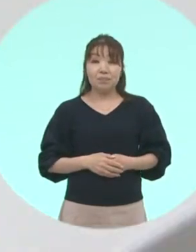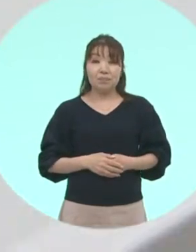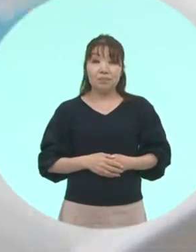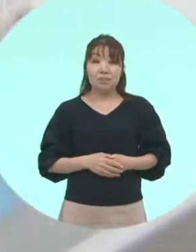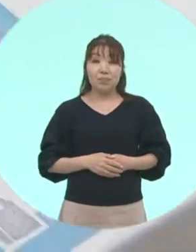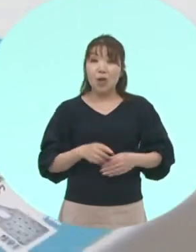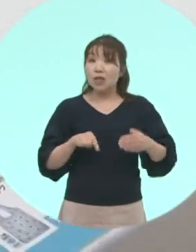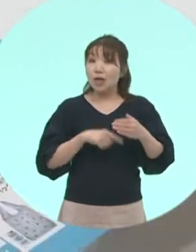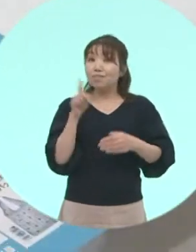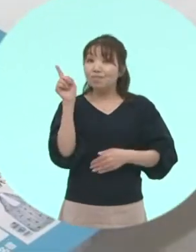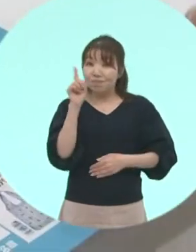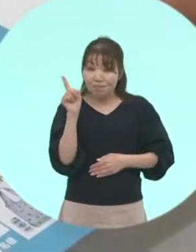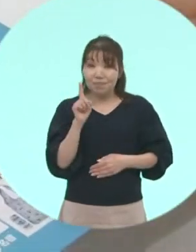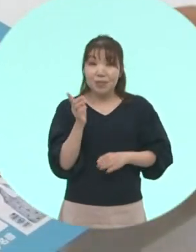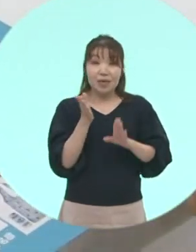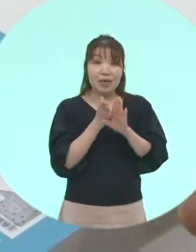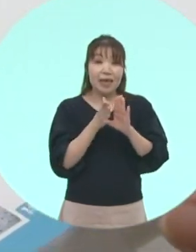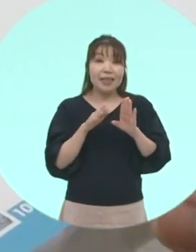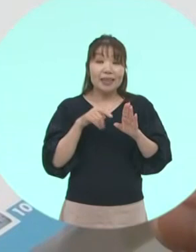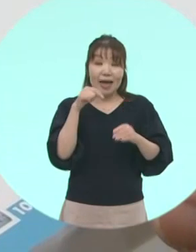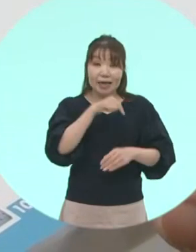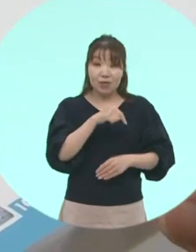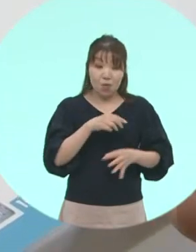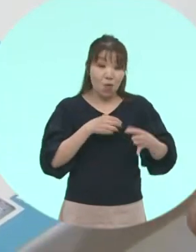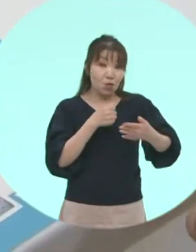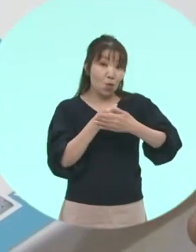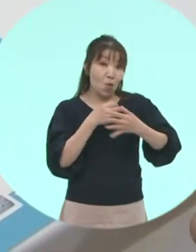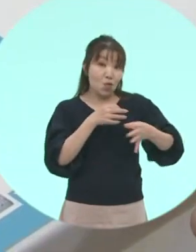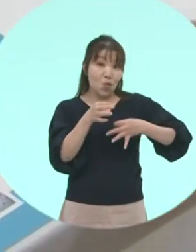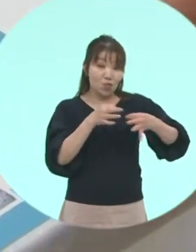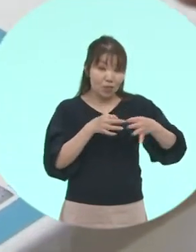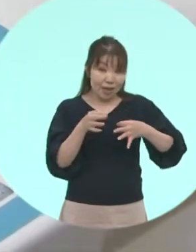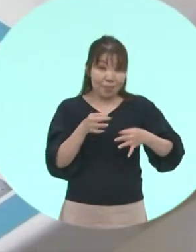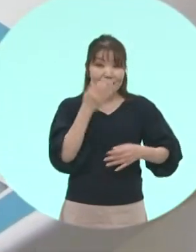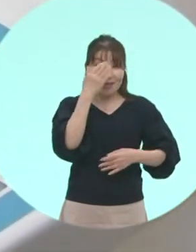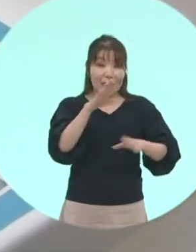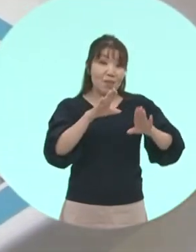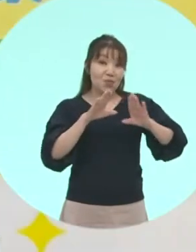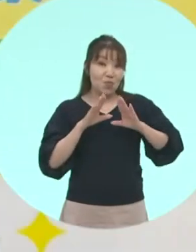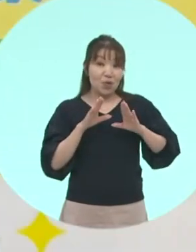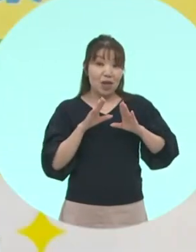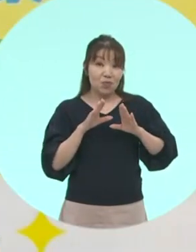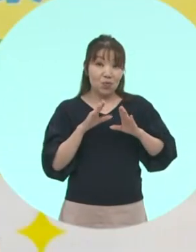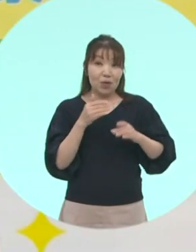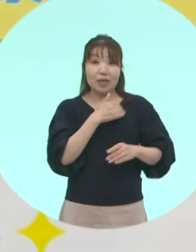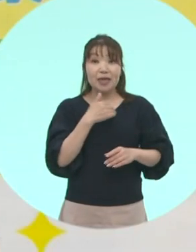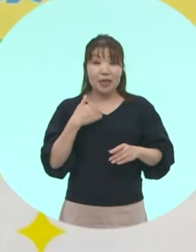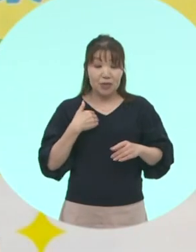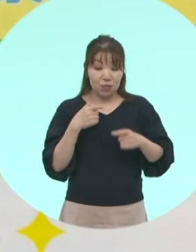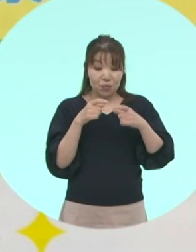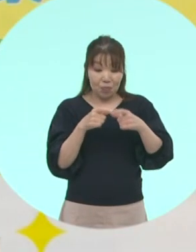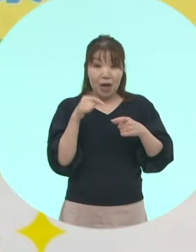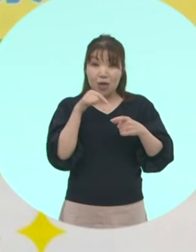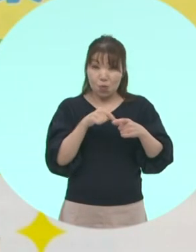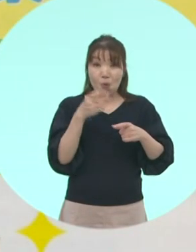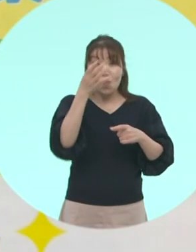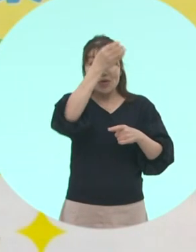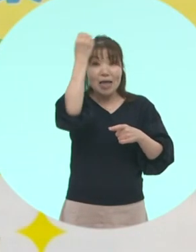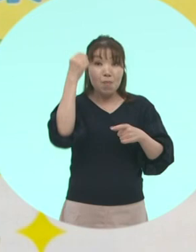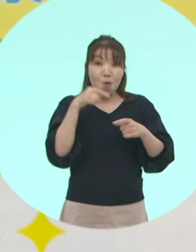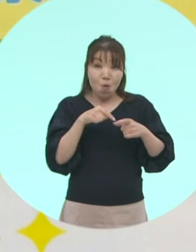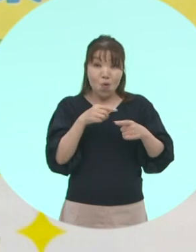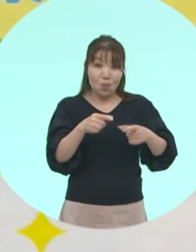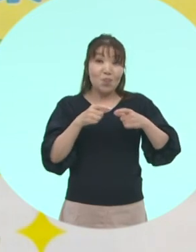特典は県内の協力店でお得なサービスが受けられるミナモ健康カードの交